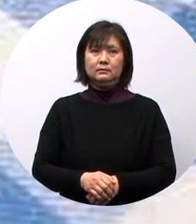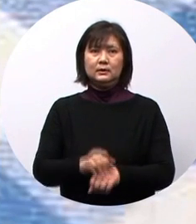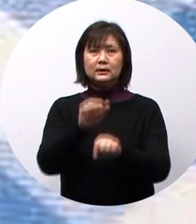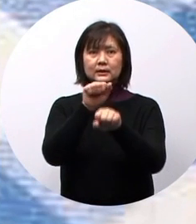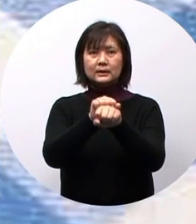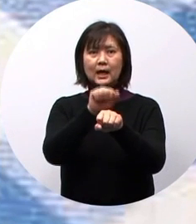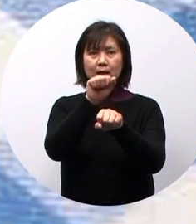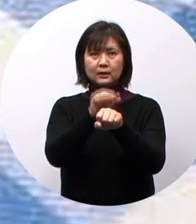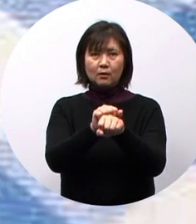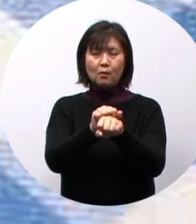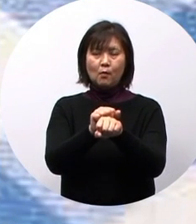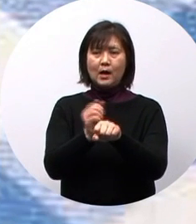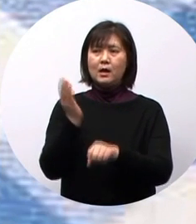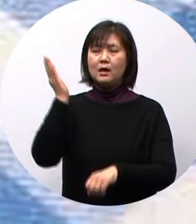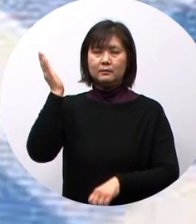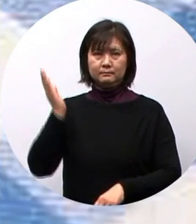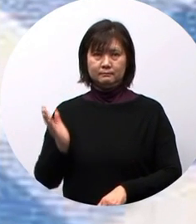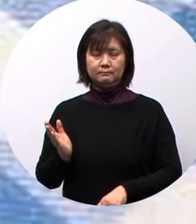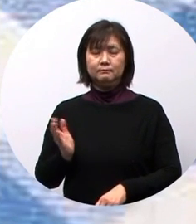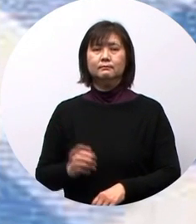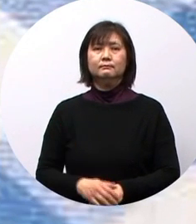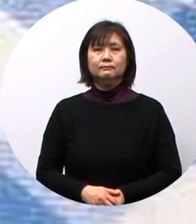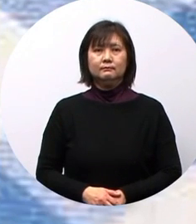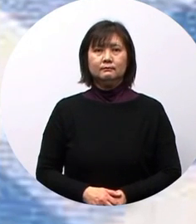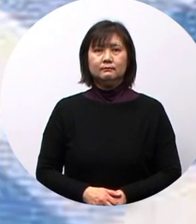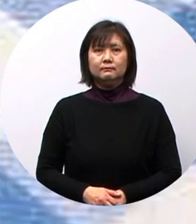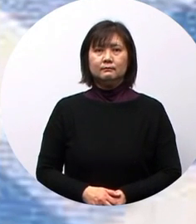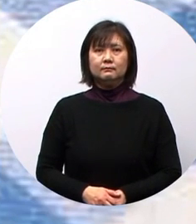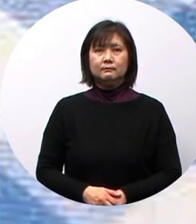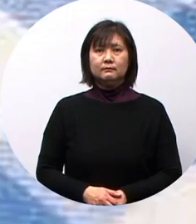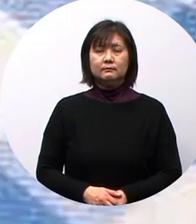材料1人前はご覧の通りとなります。